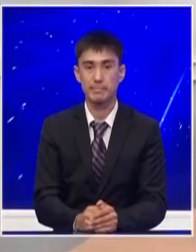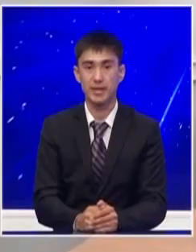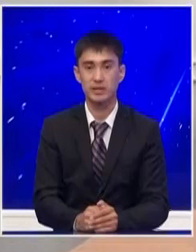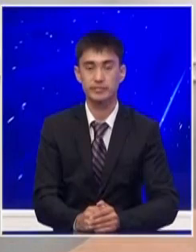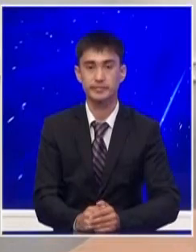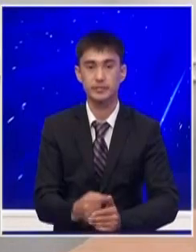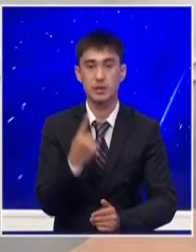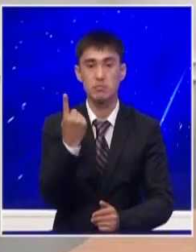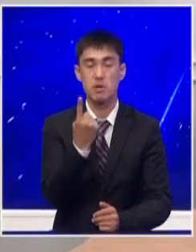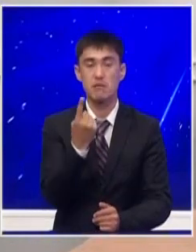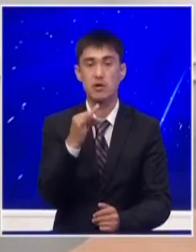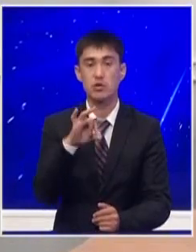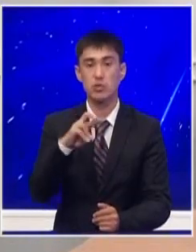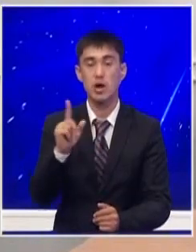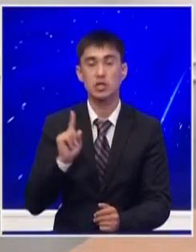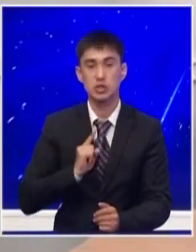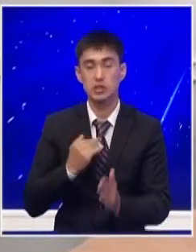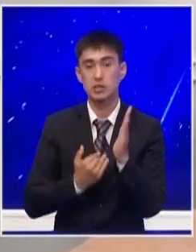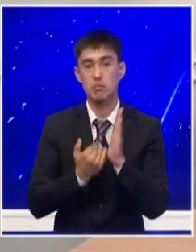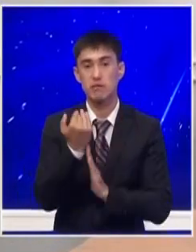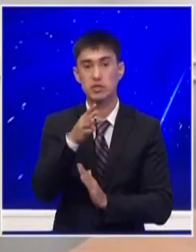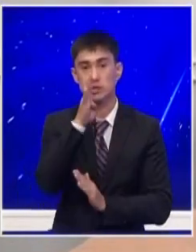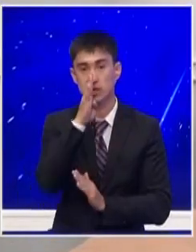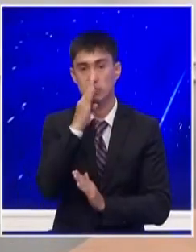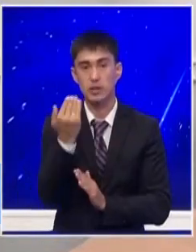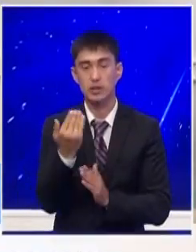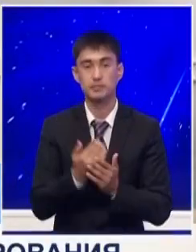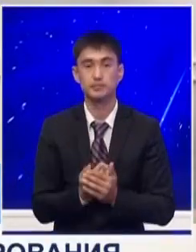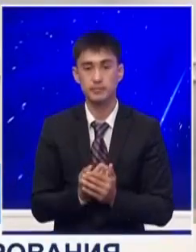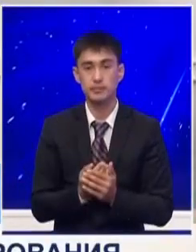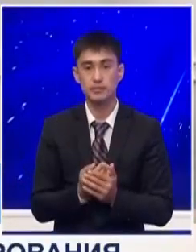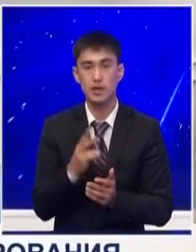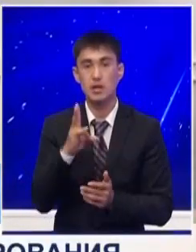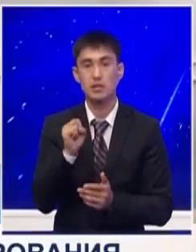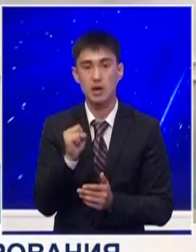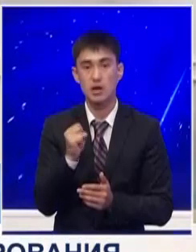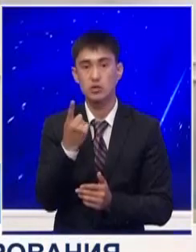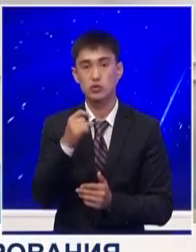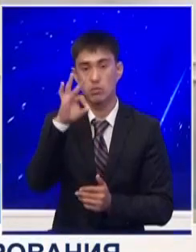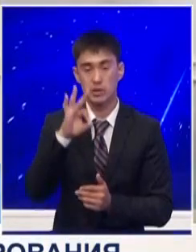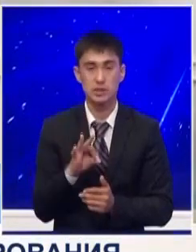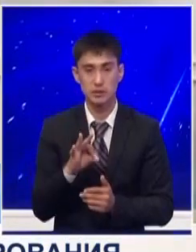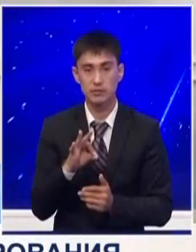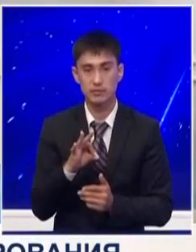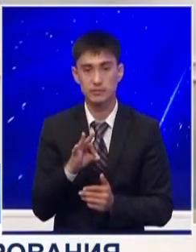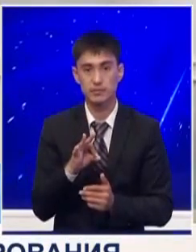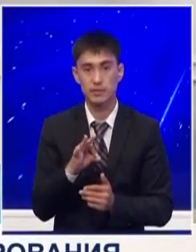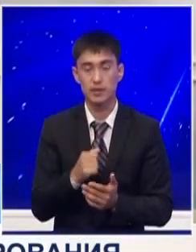С 1 июля ожидается повышение заработной платы на 100%.